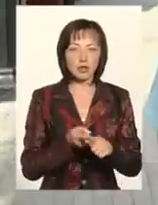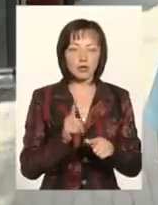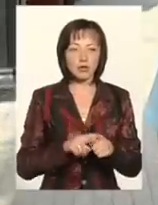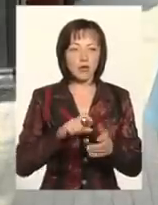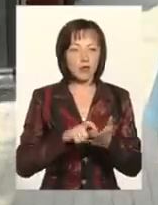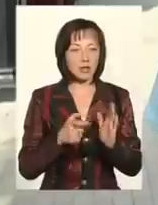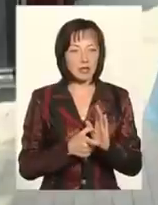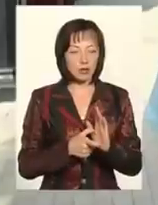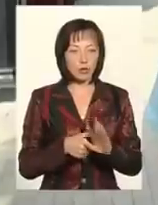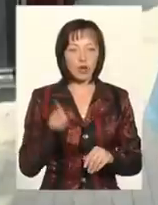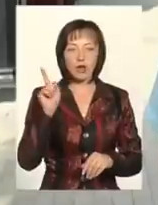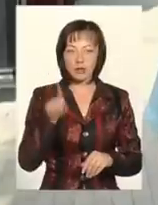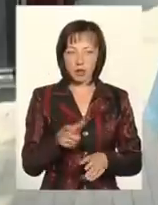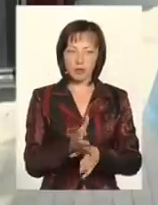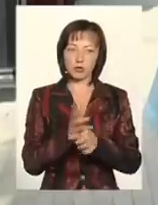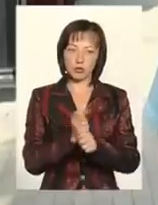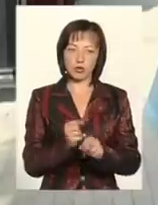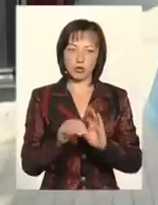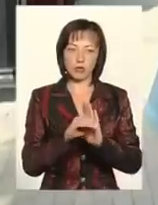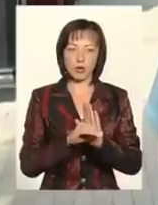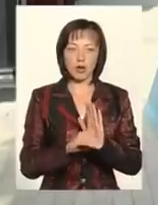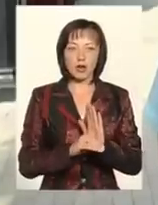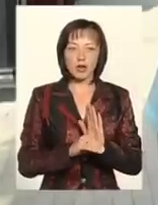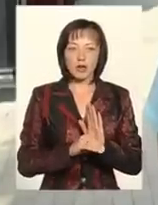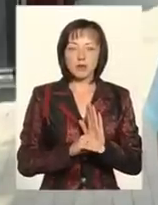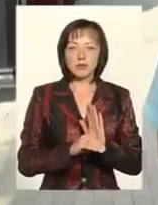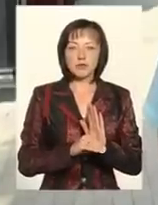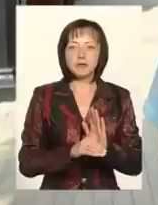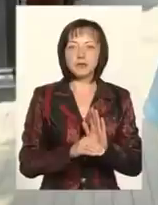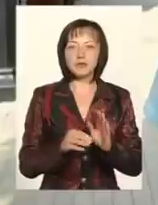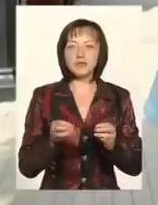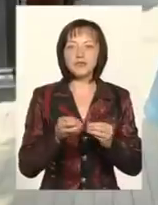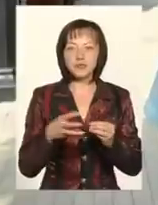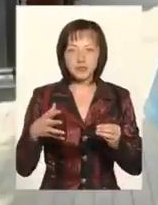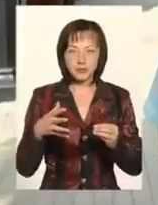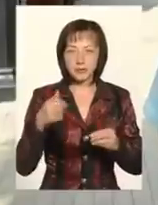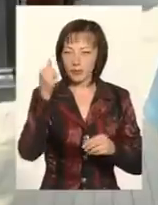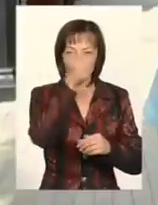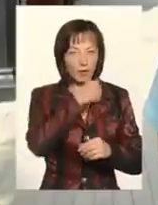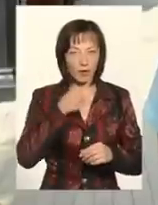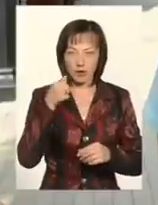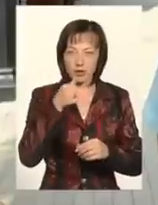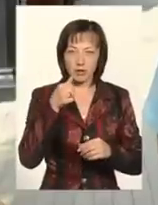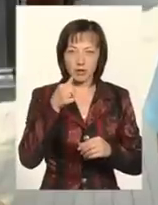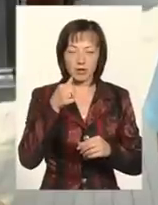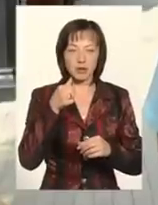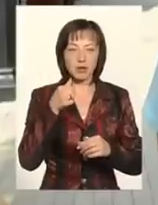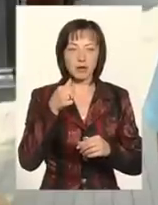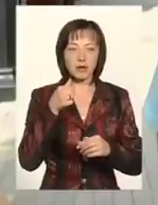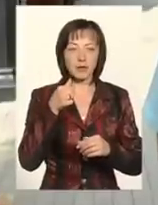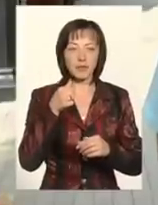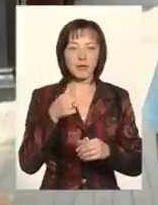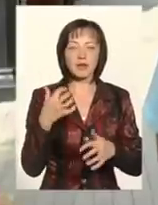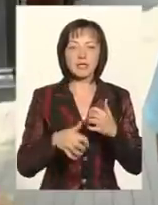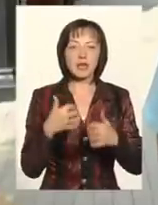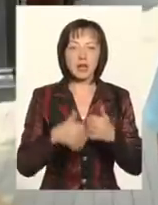навіть по скороченій програмі тоєсть за 10-15 років якщо перевести 300 долав США на сьогоднішній день це в